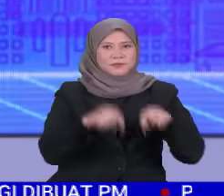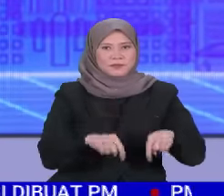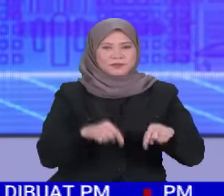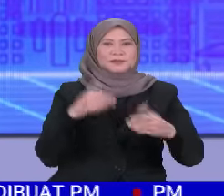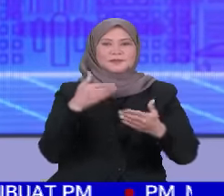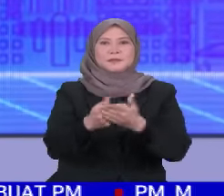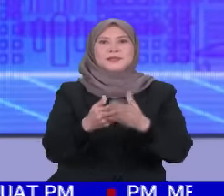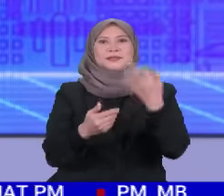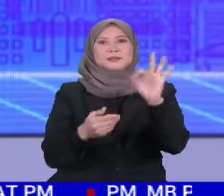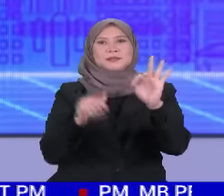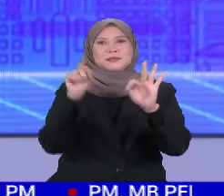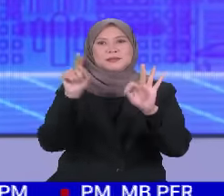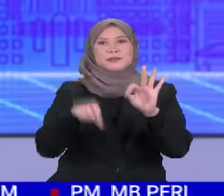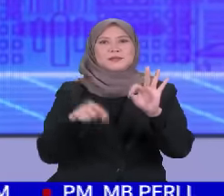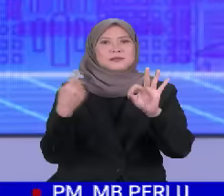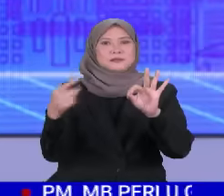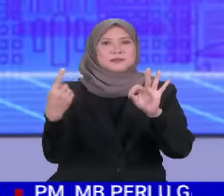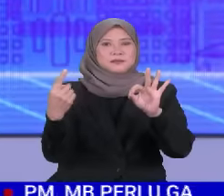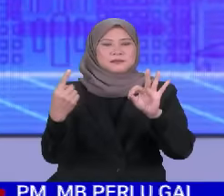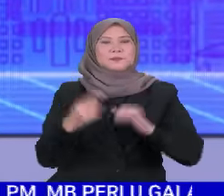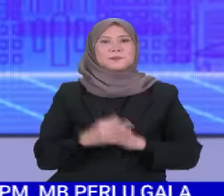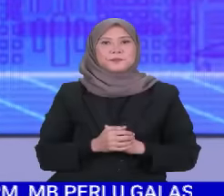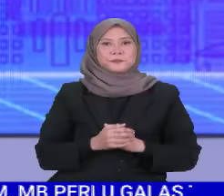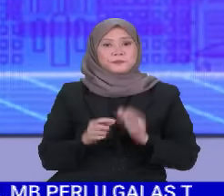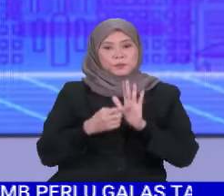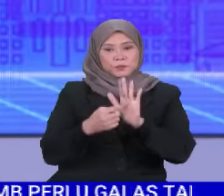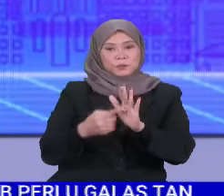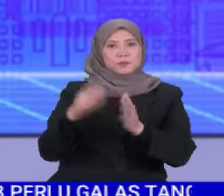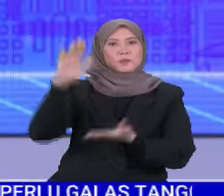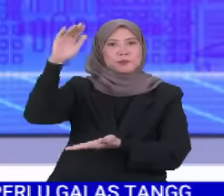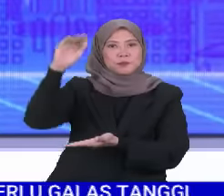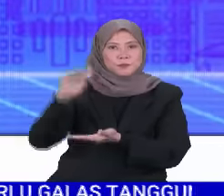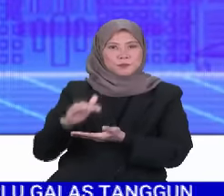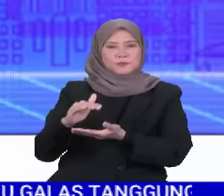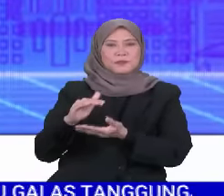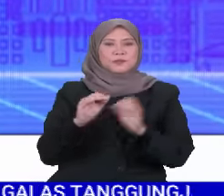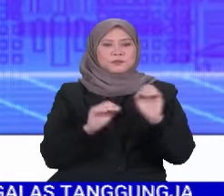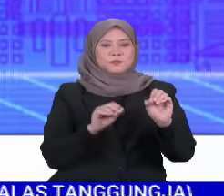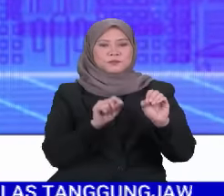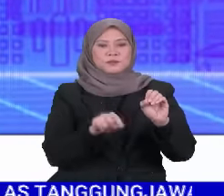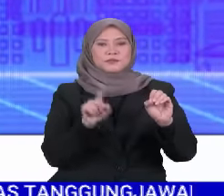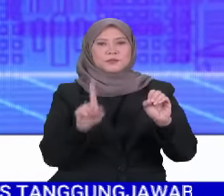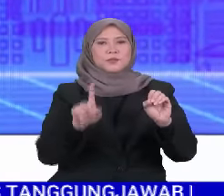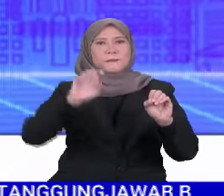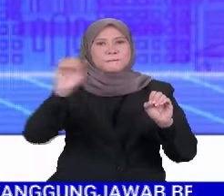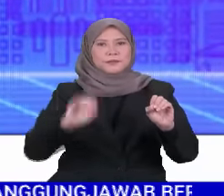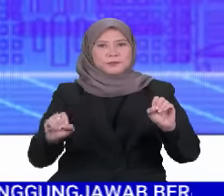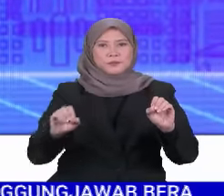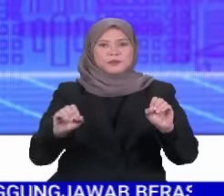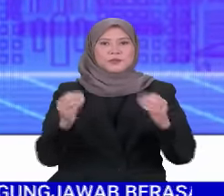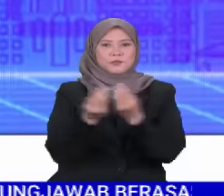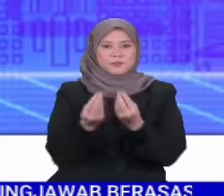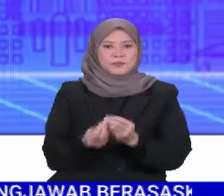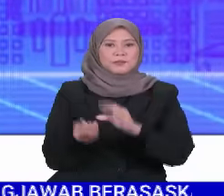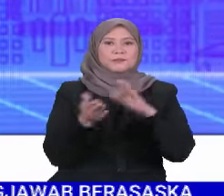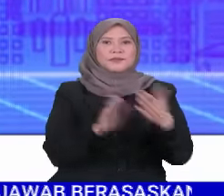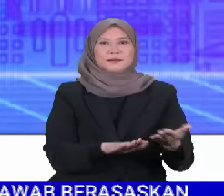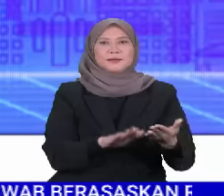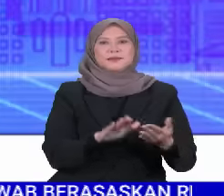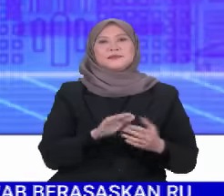hingga 19 November lepas ini menunjukkan penurunan ke angka 01 sebagai kadar kematian